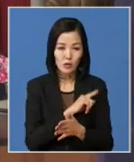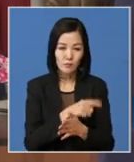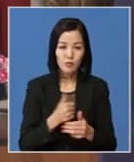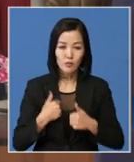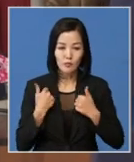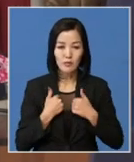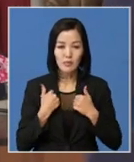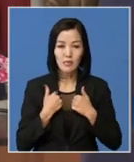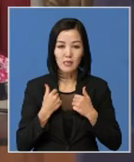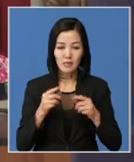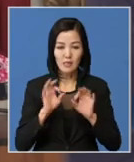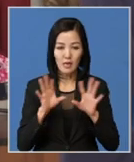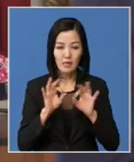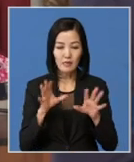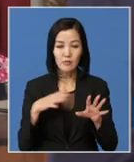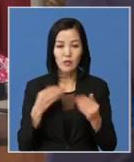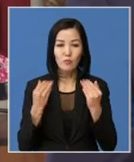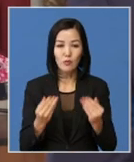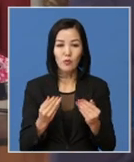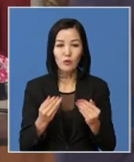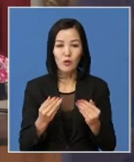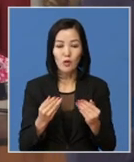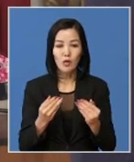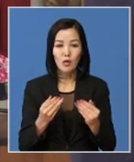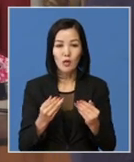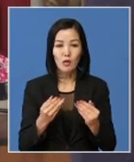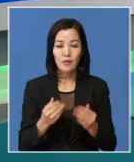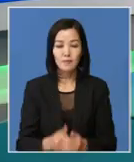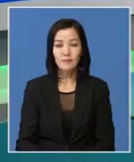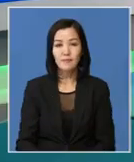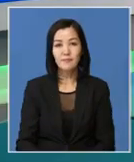жатыр. Осы бүгінгі жолдауда өздерінің үндеуін қабылдап жатыр.